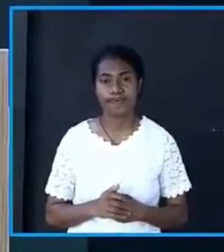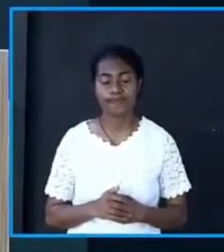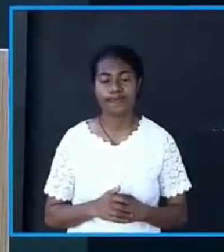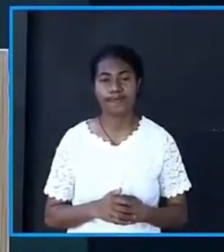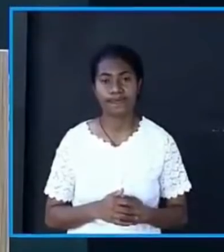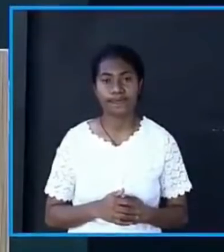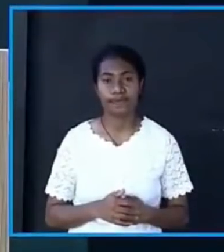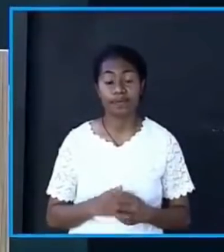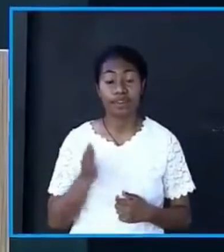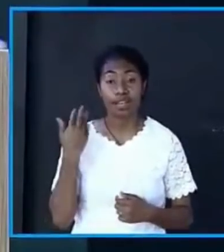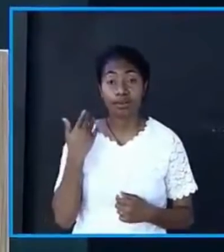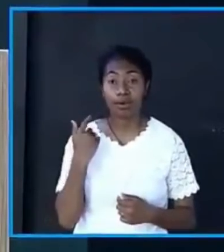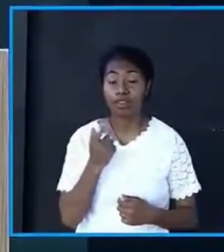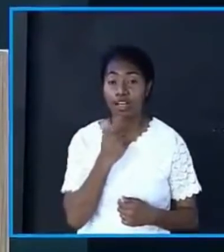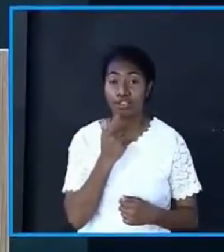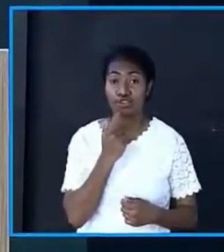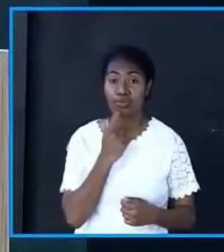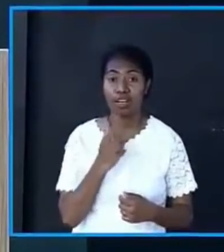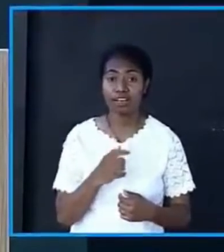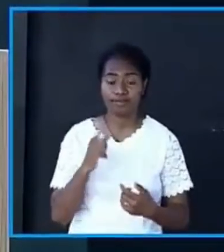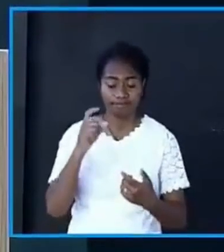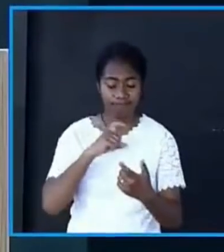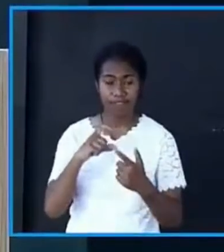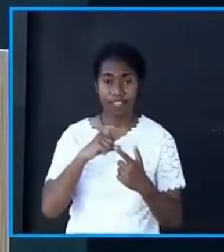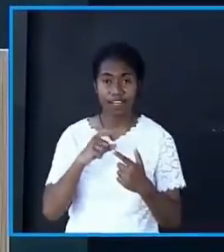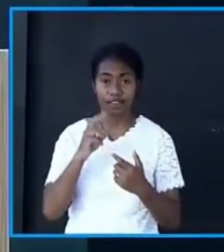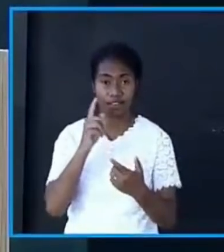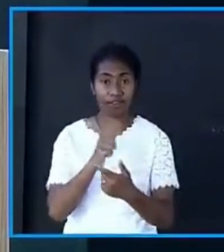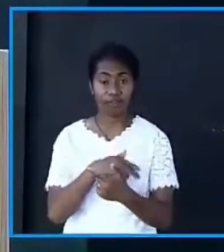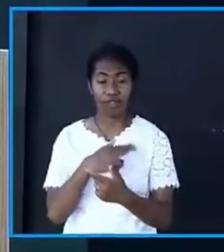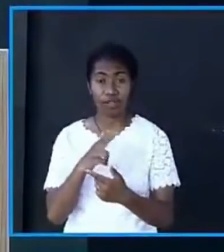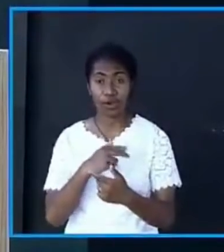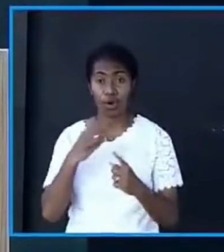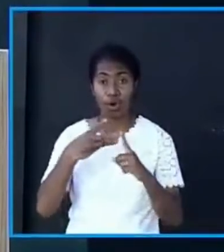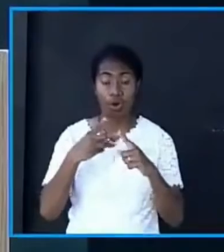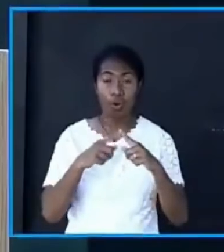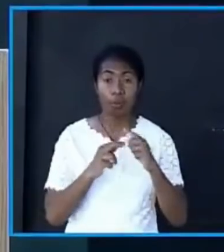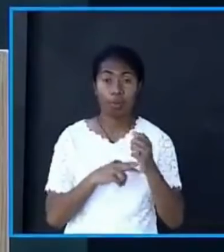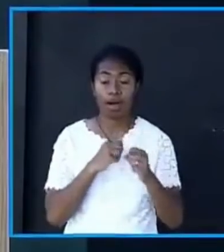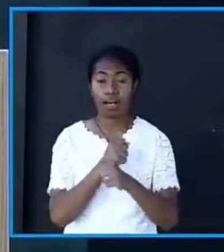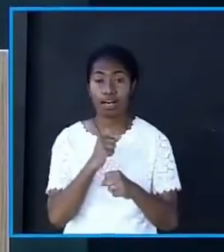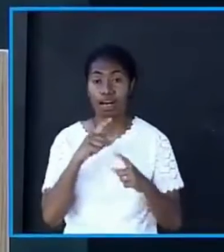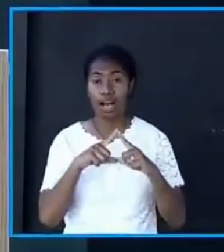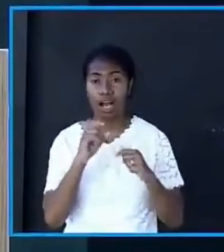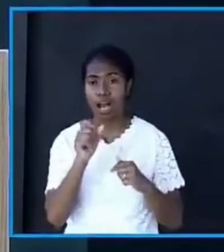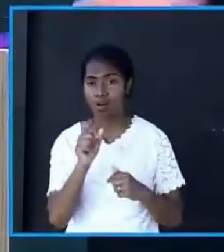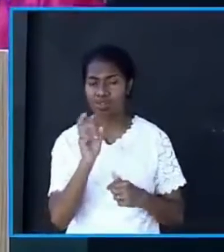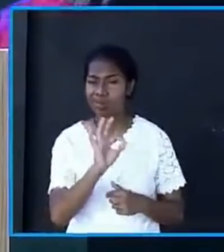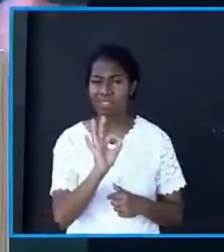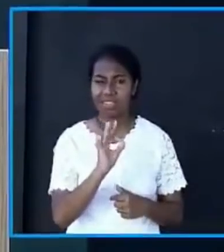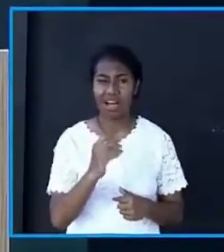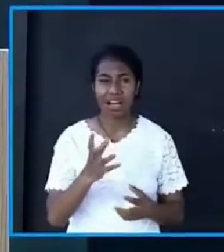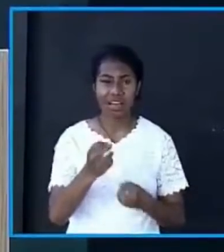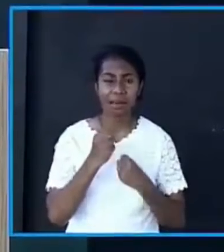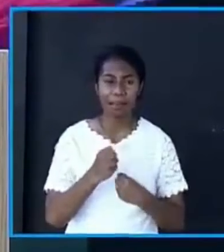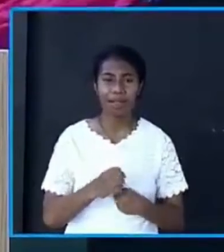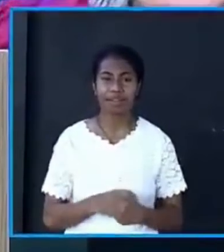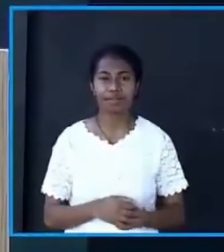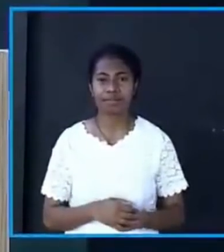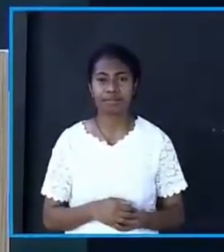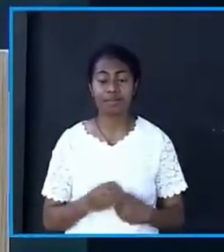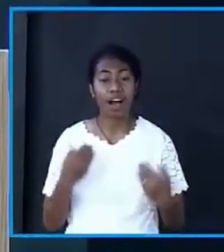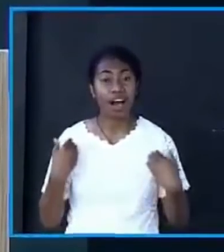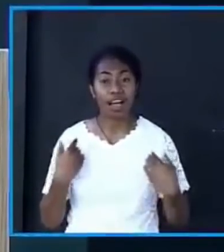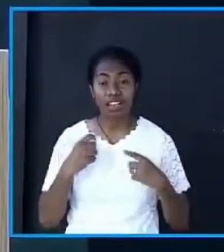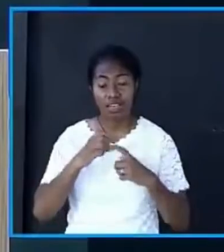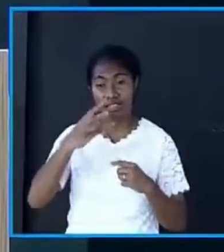Tadi malam saya coba cari video Pango tapi tidak dapat tapi saya dapat satu cerita yang bagus ceritanya ada seorang